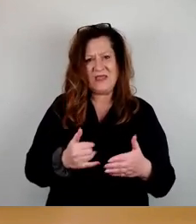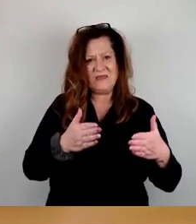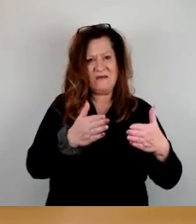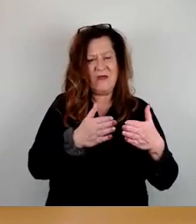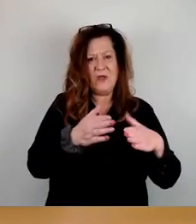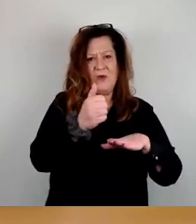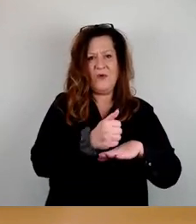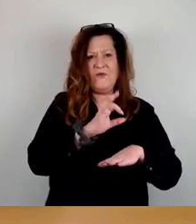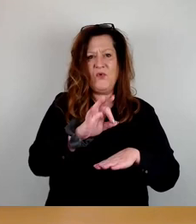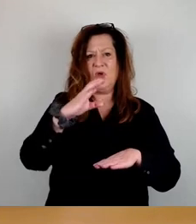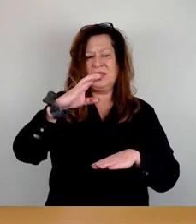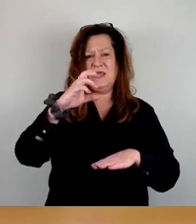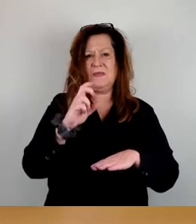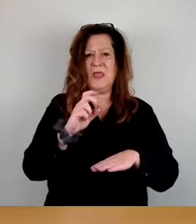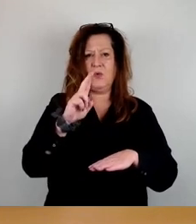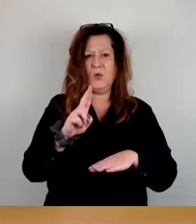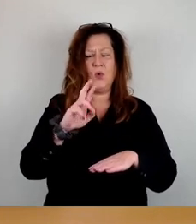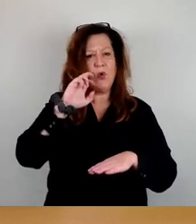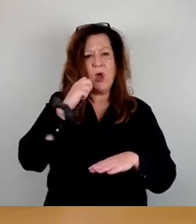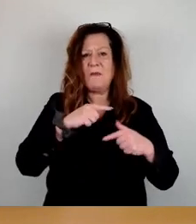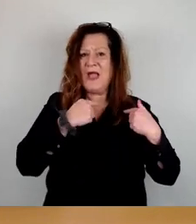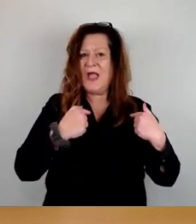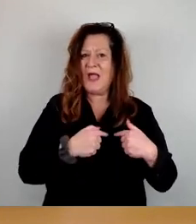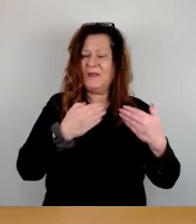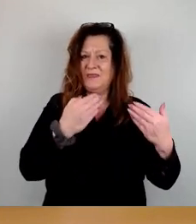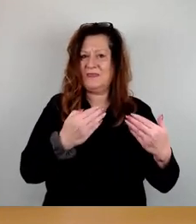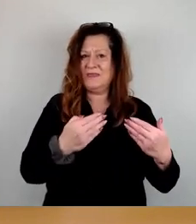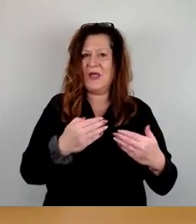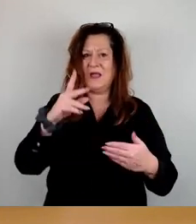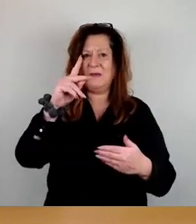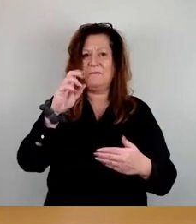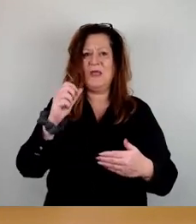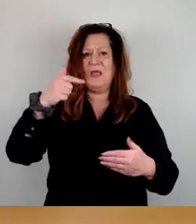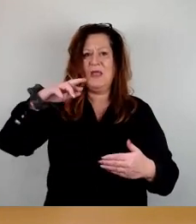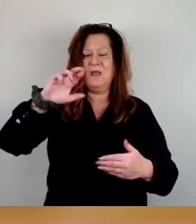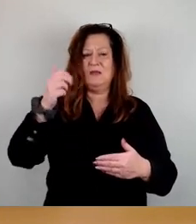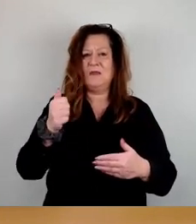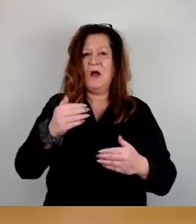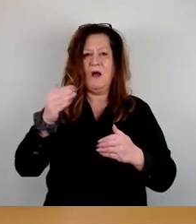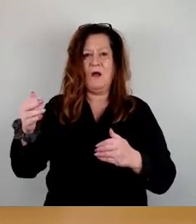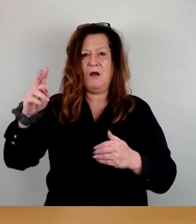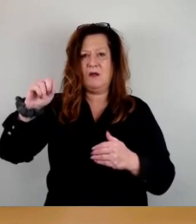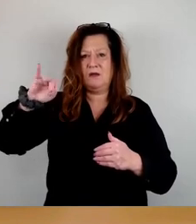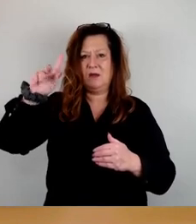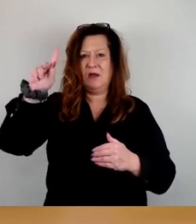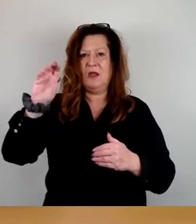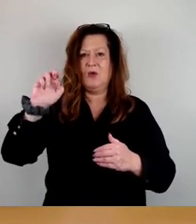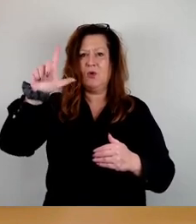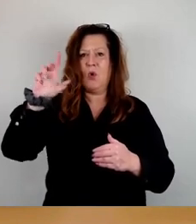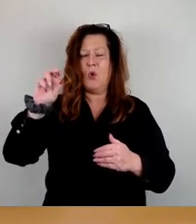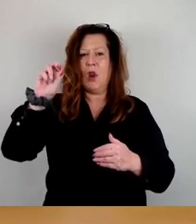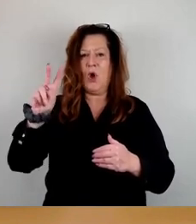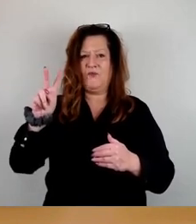CDU gern nochmal herzlichen Dank an Petra Nikolov sagen, die jetzt bereits den Raum verlassen hat. Ich sage das eigentlich üblich.